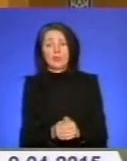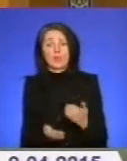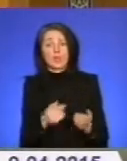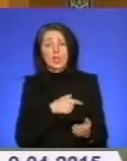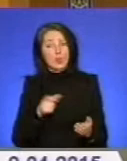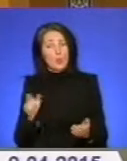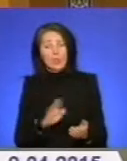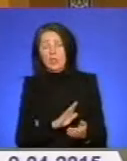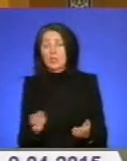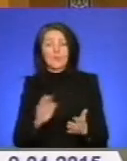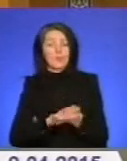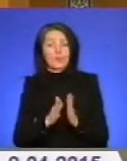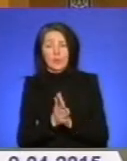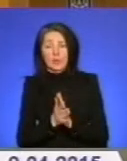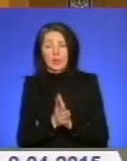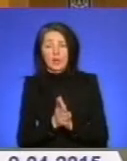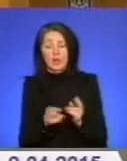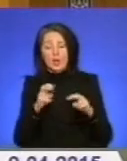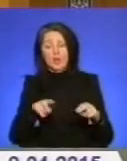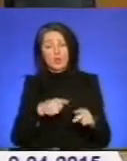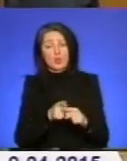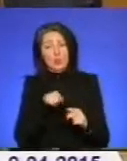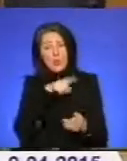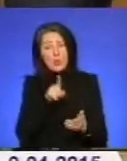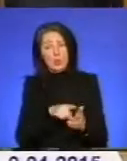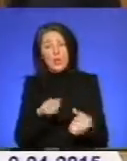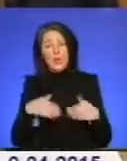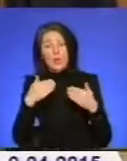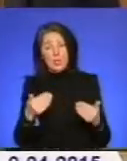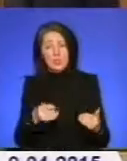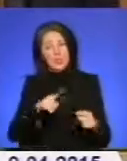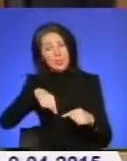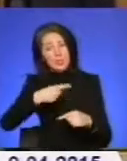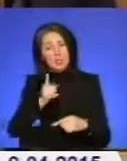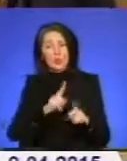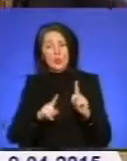депутати не дійшли компромісу. Розгляд цього питання перенесли на наступну сесію.